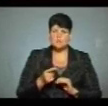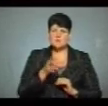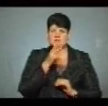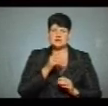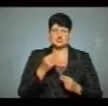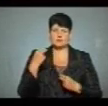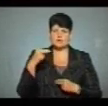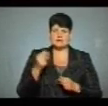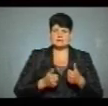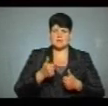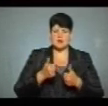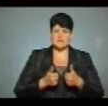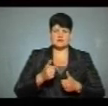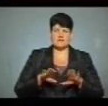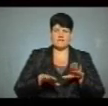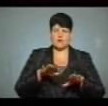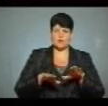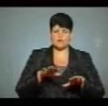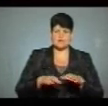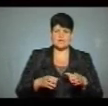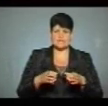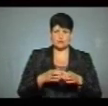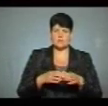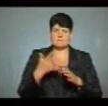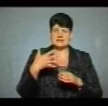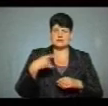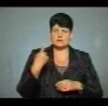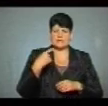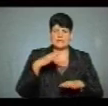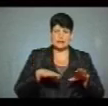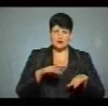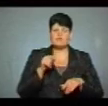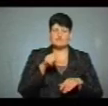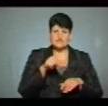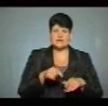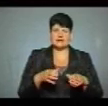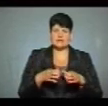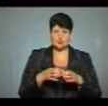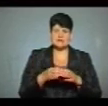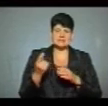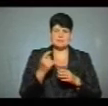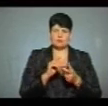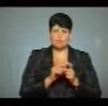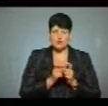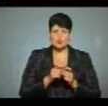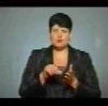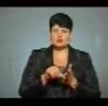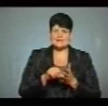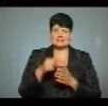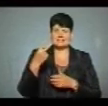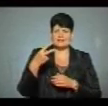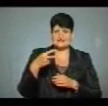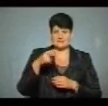чемпіонату спортсмен змагався у ваговій категорії 51 кілограм. У цій же категорії за першість боролися учасники із